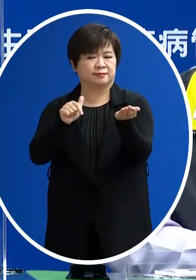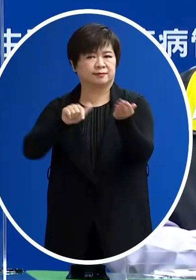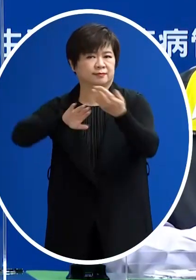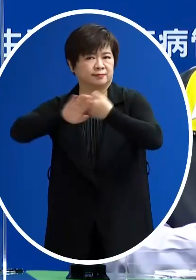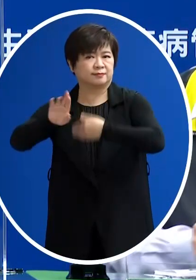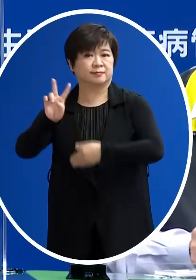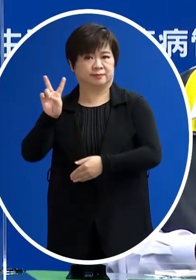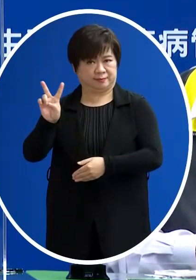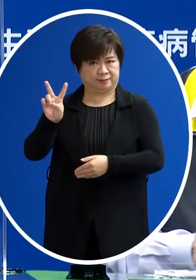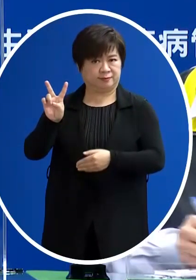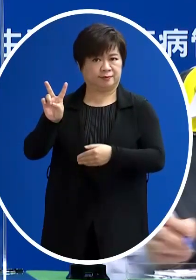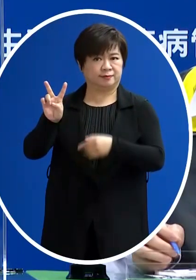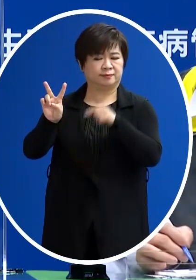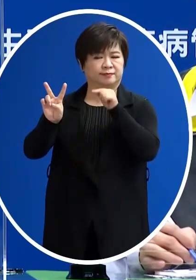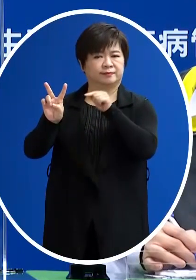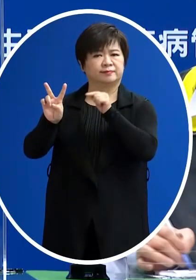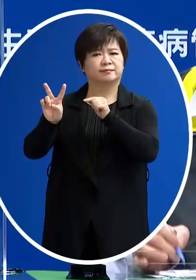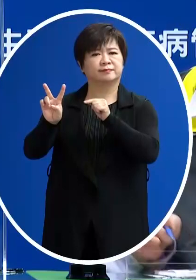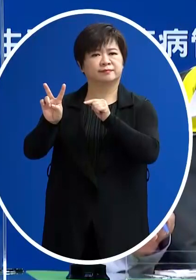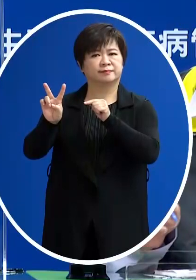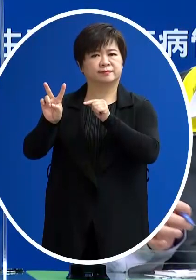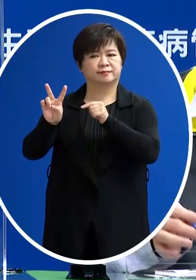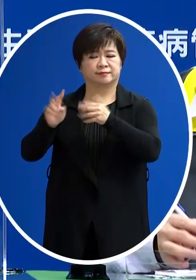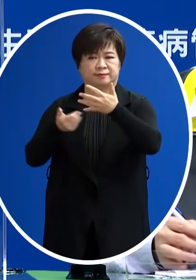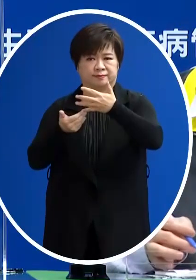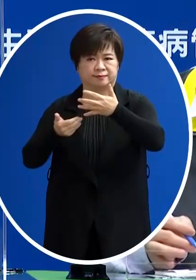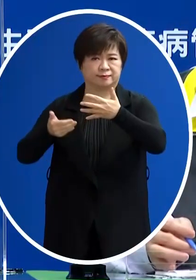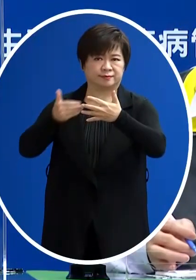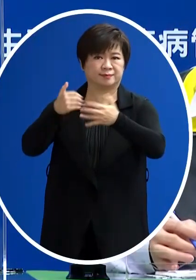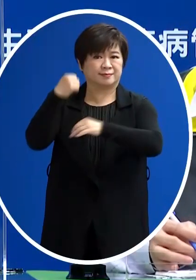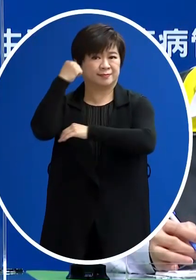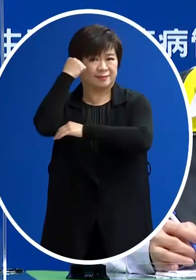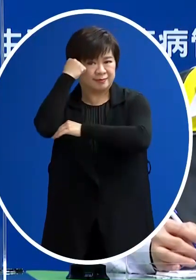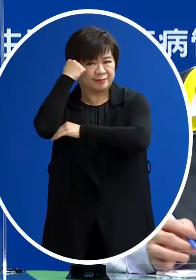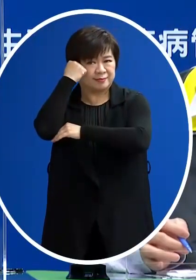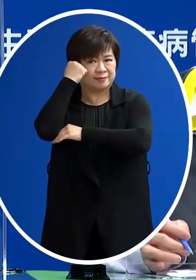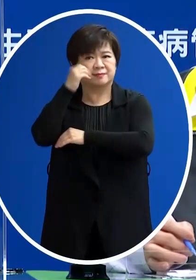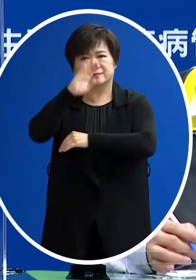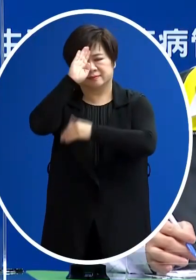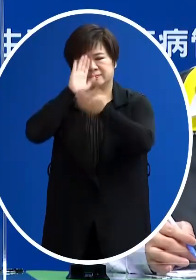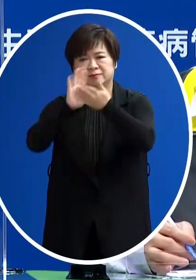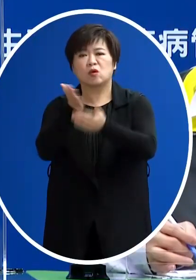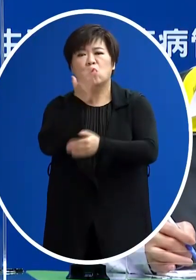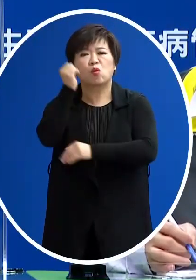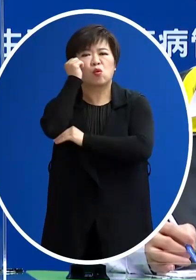2个是我们的那个加强版的防疫旅馆的护